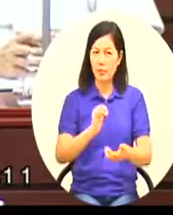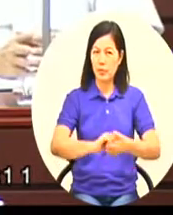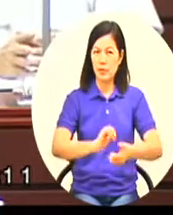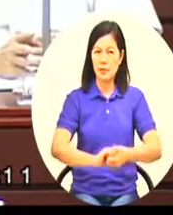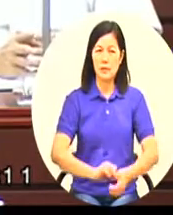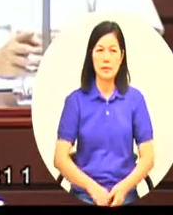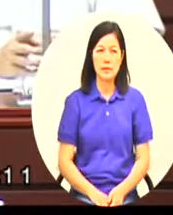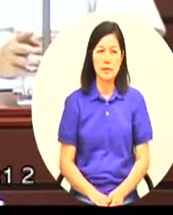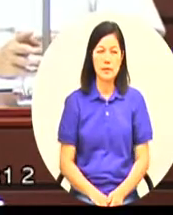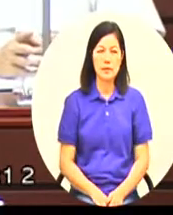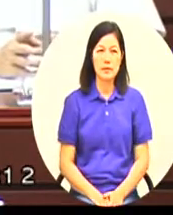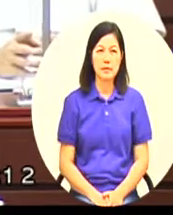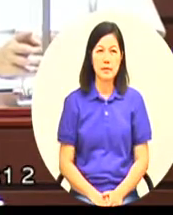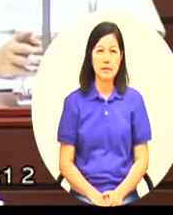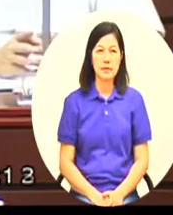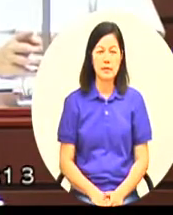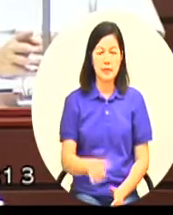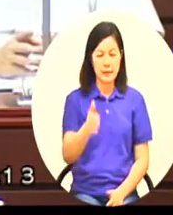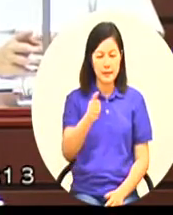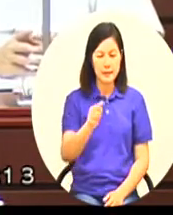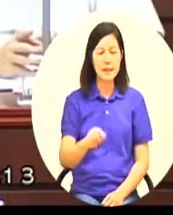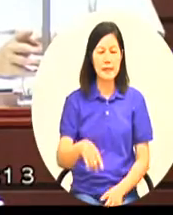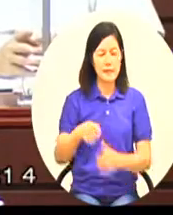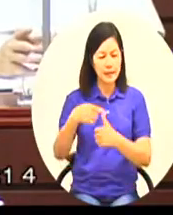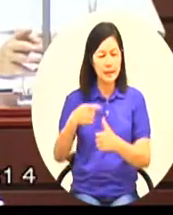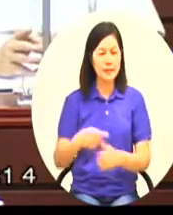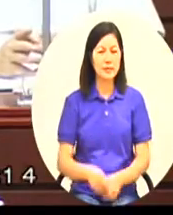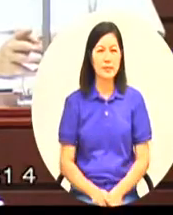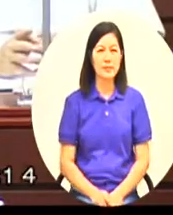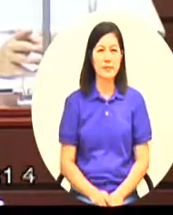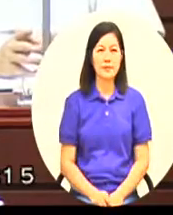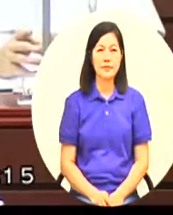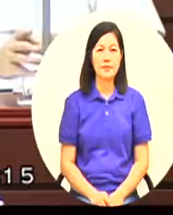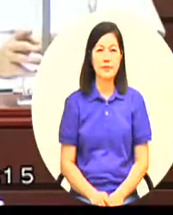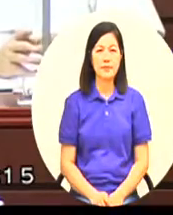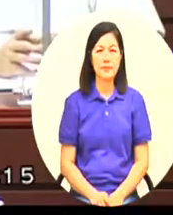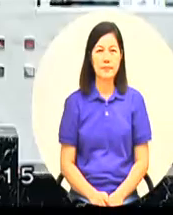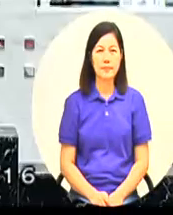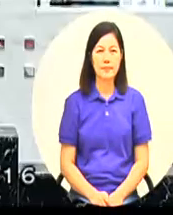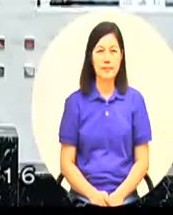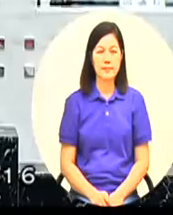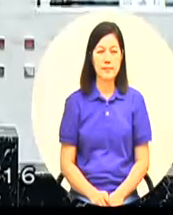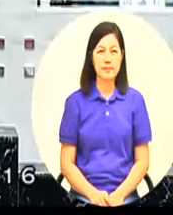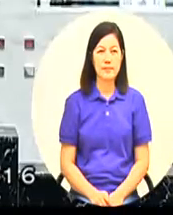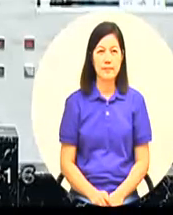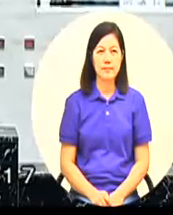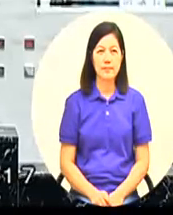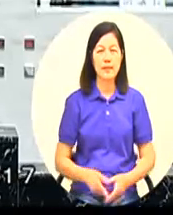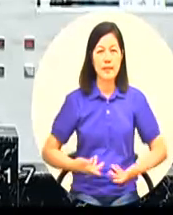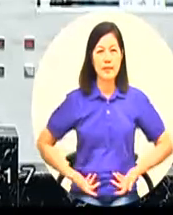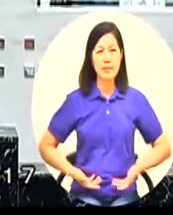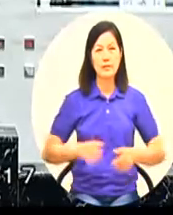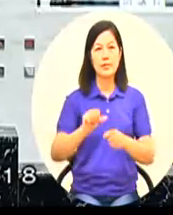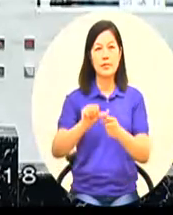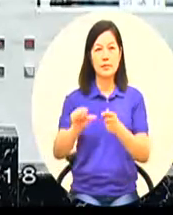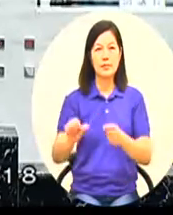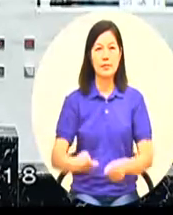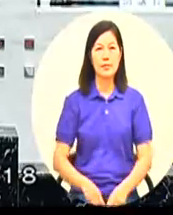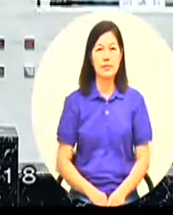过。哎，谢谢议员给我们的指教。哎，谢谢，谢谢，谢谢。 好，我们休息5分钟。